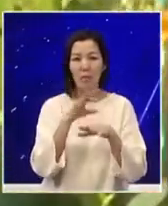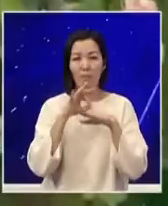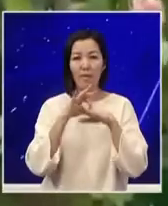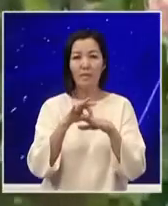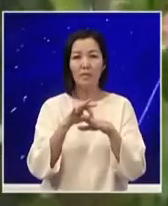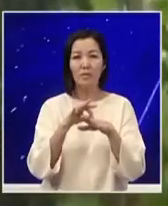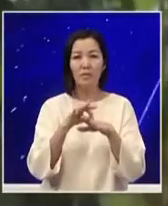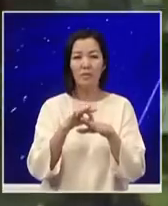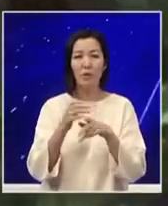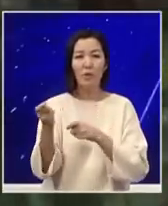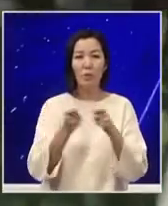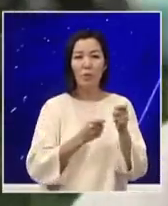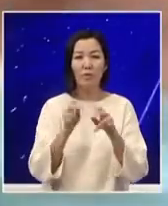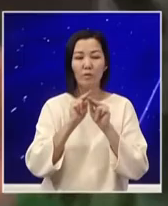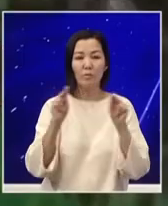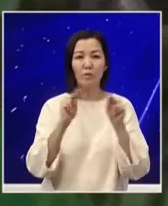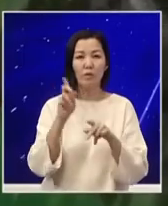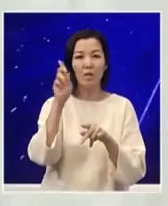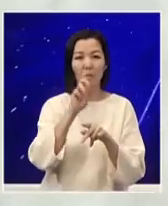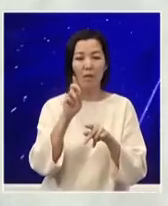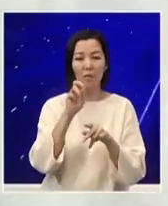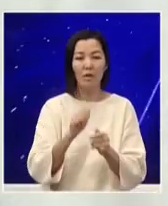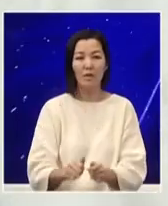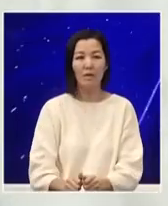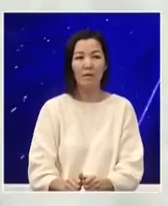под чутким руководством учителя биологии.